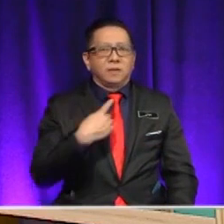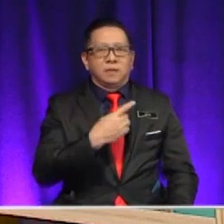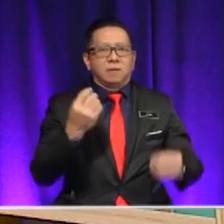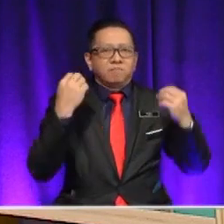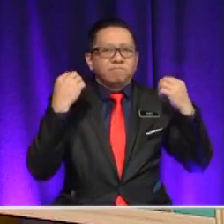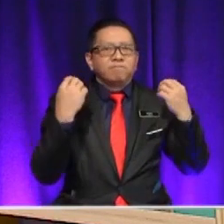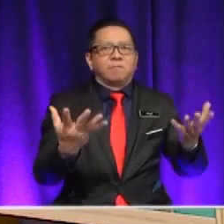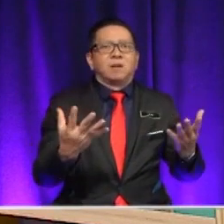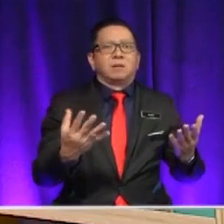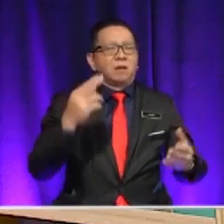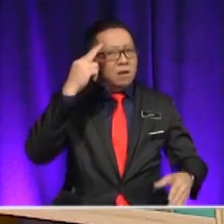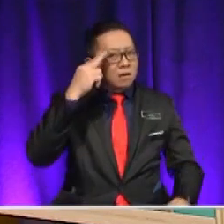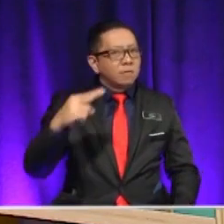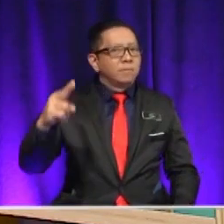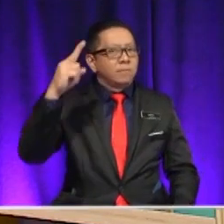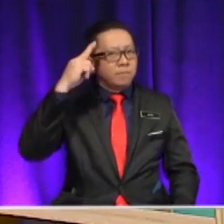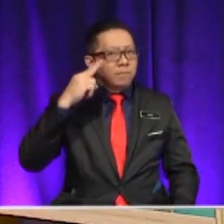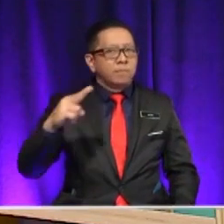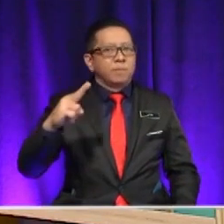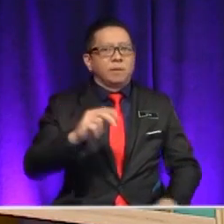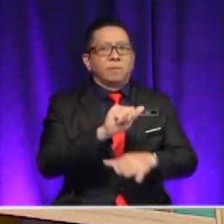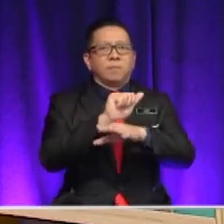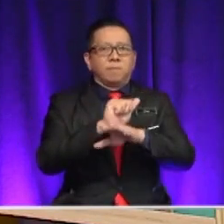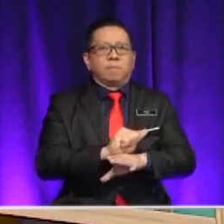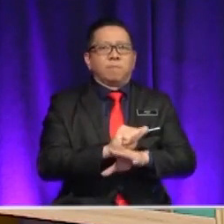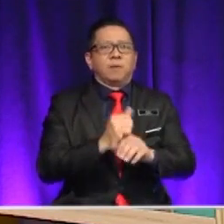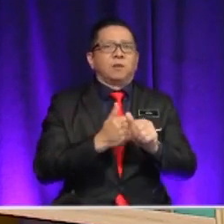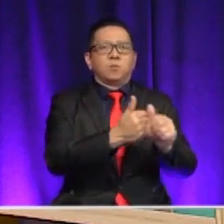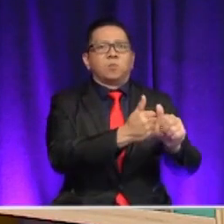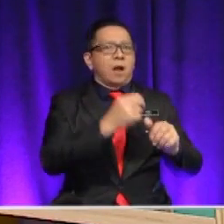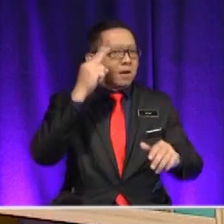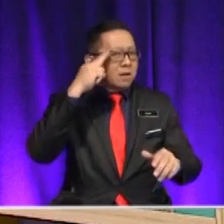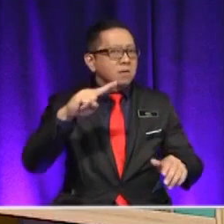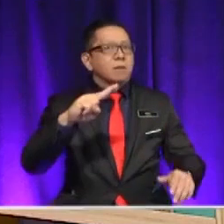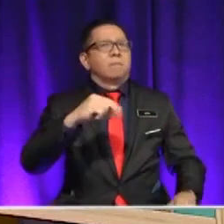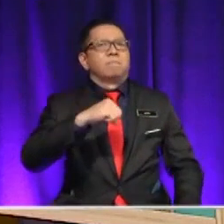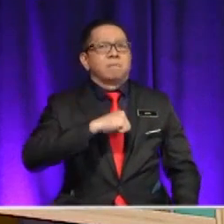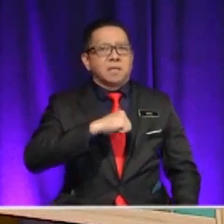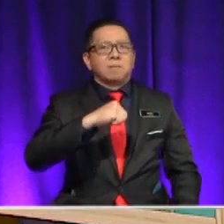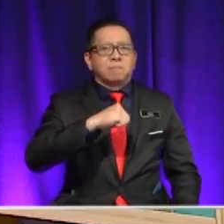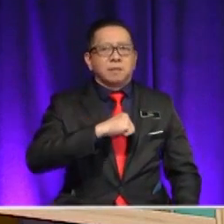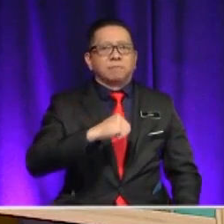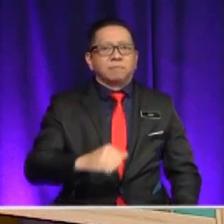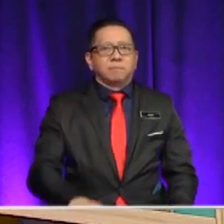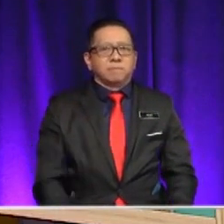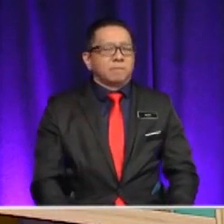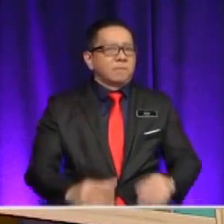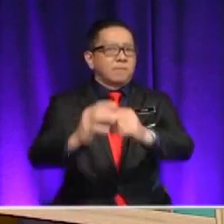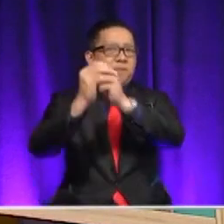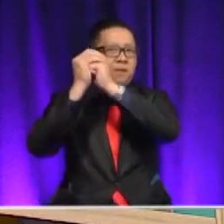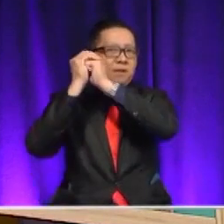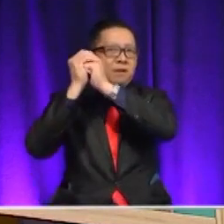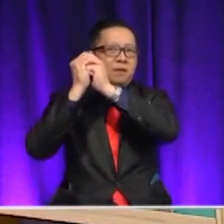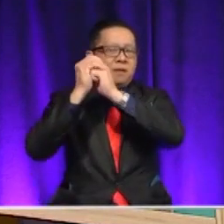agama, okey, pelbagai kepercayaan, dan kita boleh amalkan mengikut agama dan kepercayaan masing-masing. Yeah. Okey, tahniah kerana